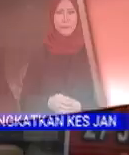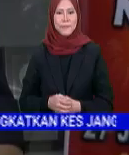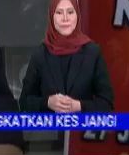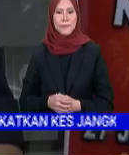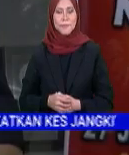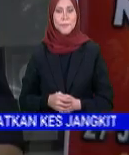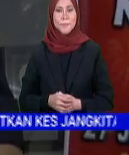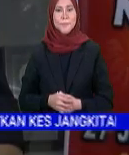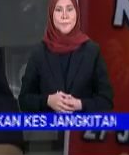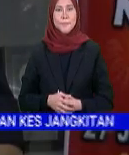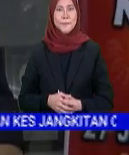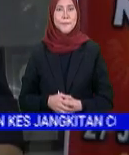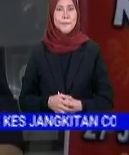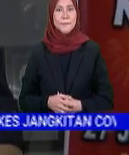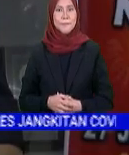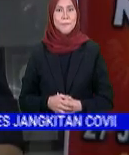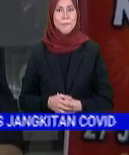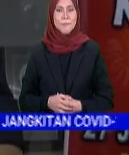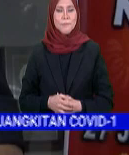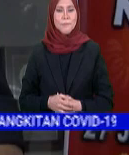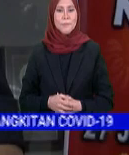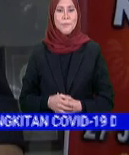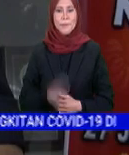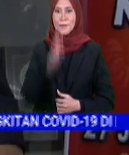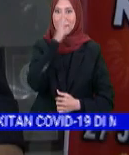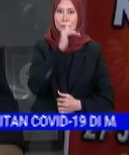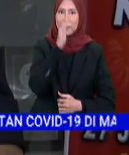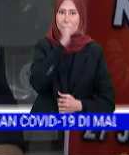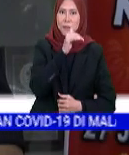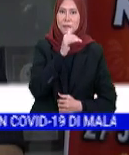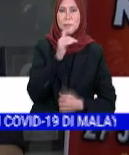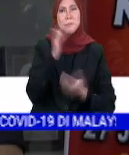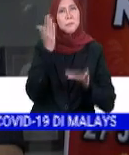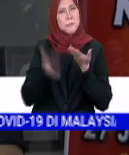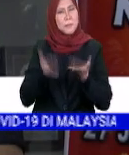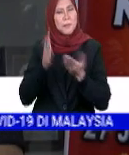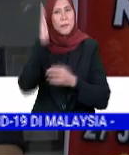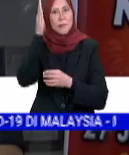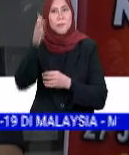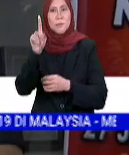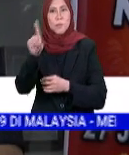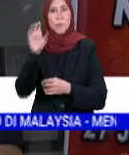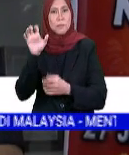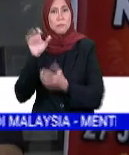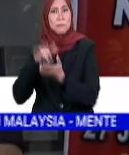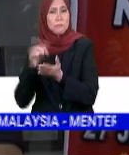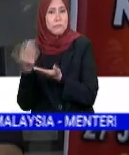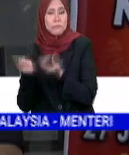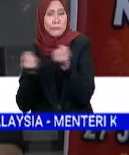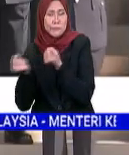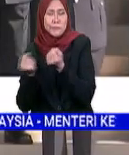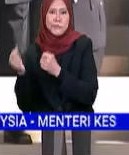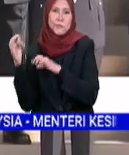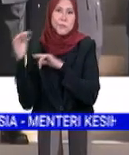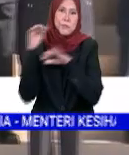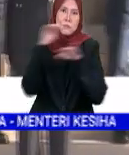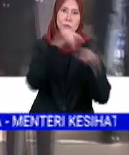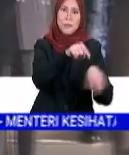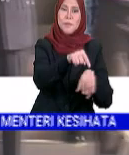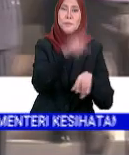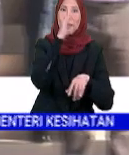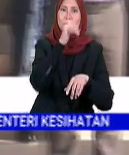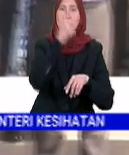hai hai di dalam hal itu dimulai ke dijauhkan 120.000 kendaraan akar memasuki negeri itu